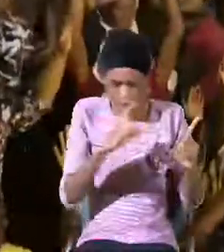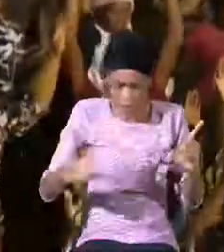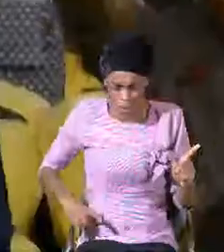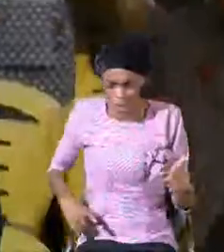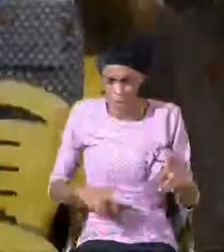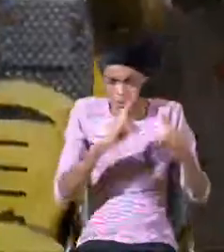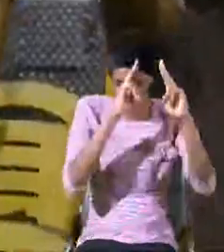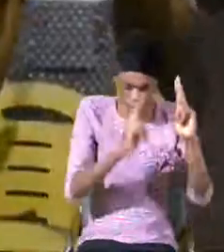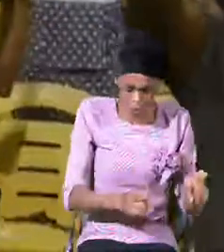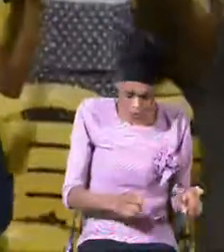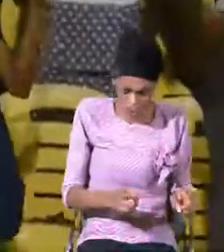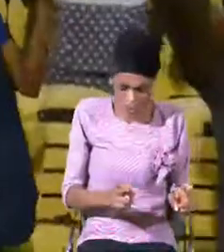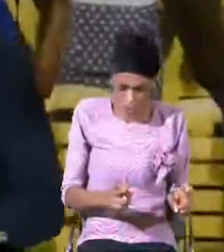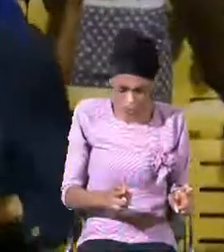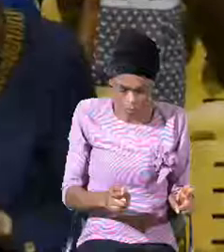Seigneur, l'honneur.